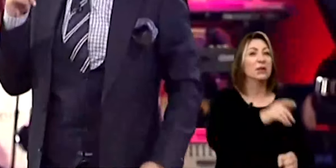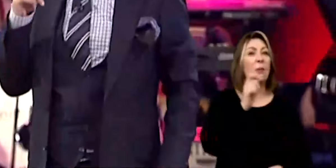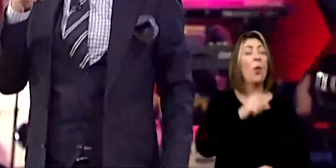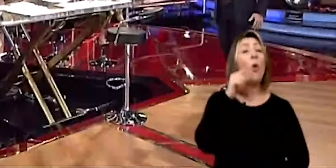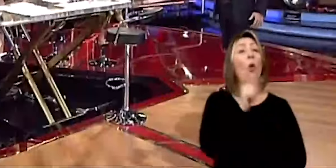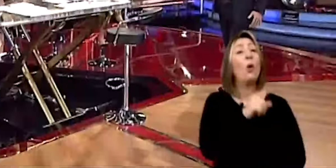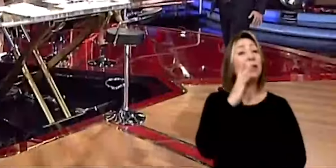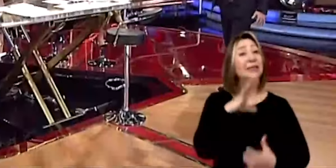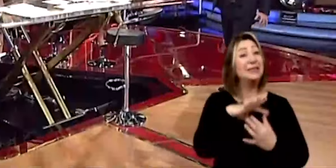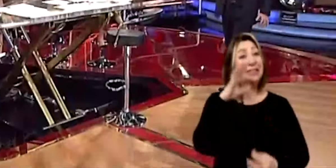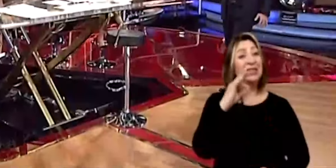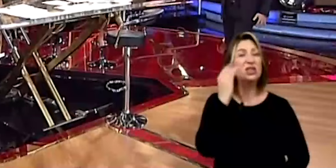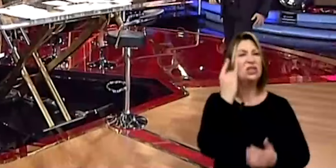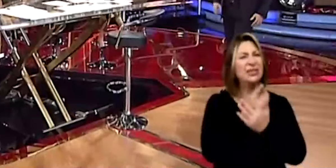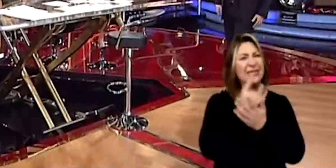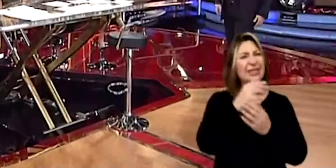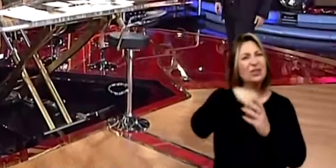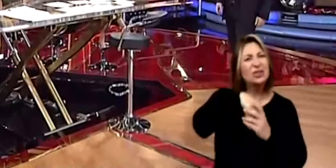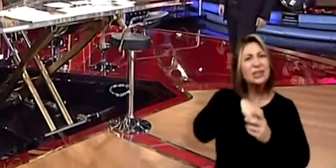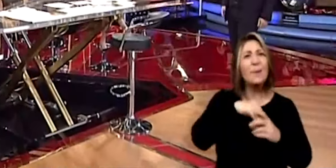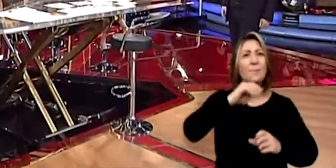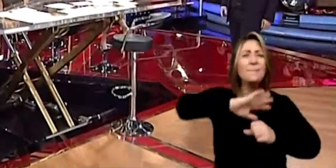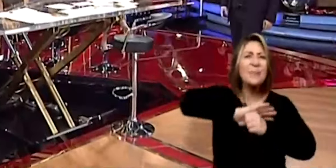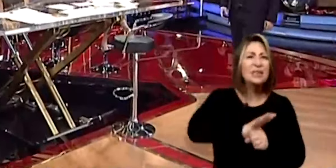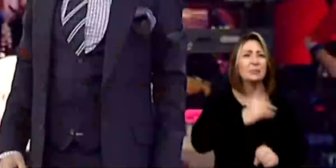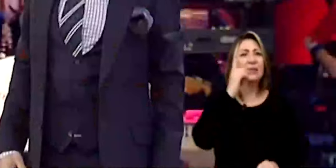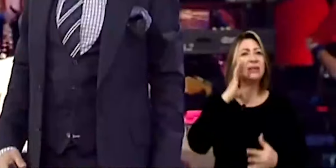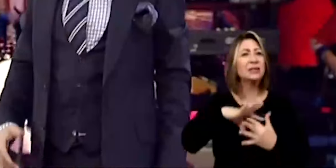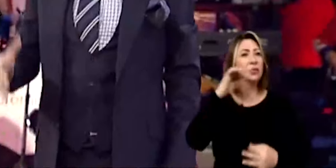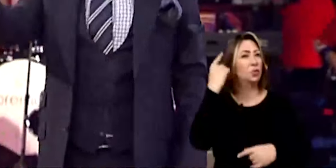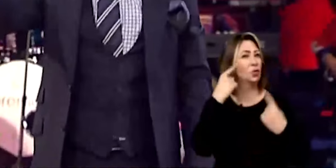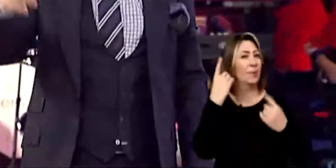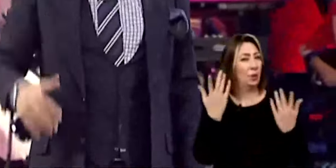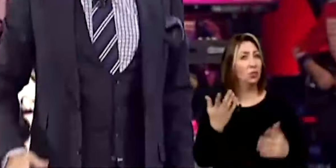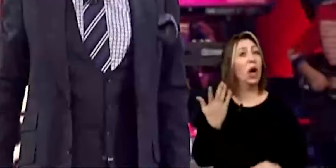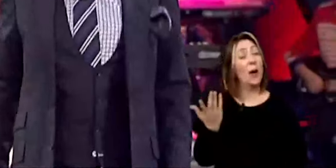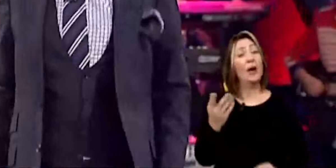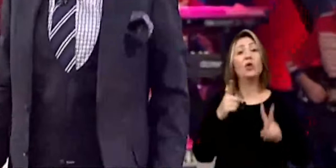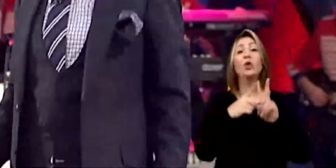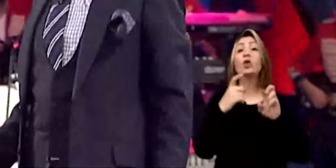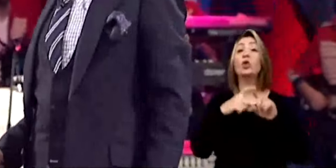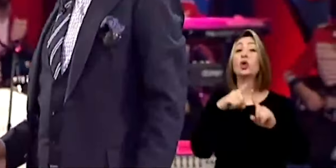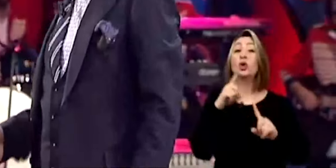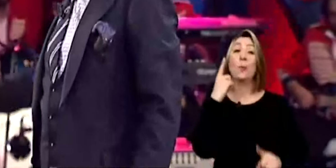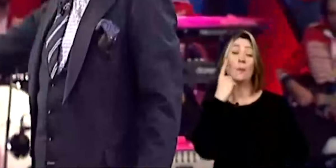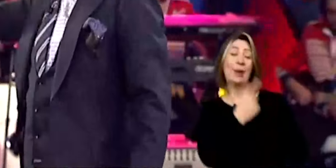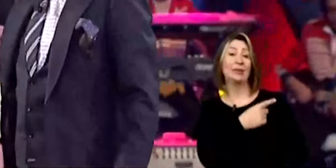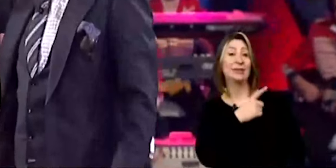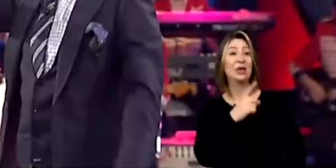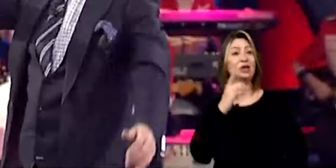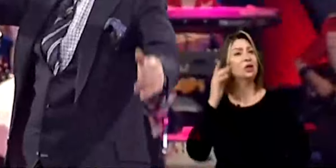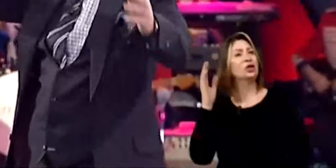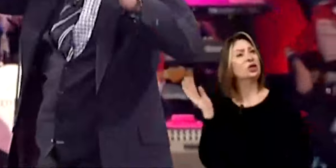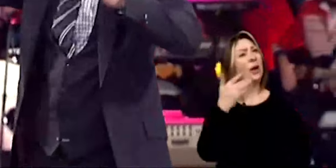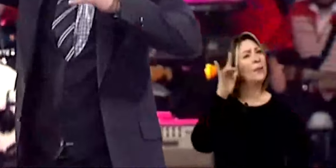O insanın cinsel açıdan baskılanmış bir insan olduğunu görebiliyoruz. Halbuki Nur Yerlitaş'a baktığımız zaman çal